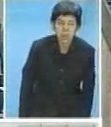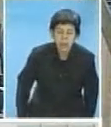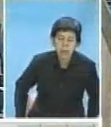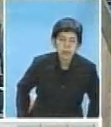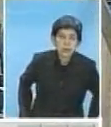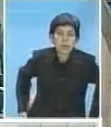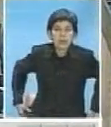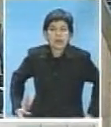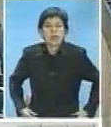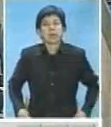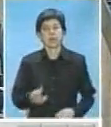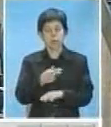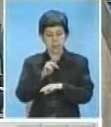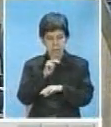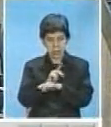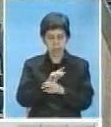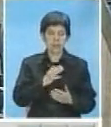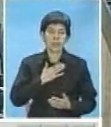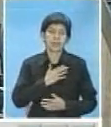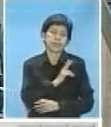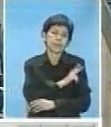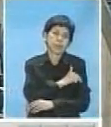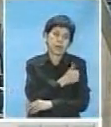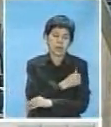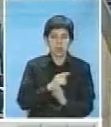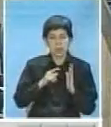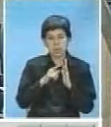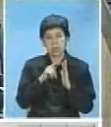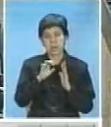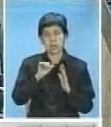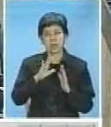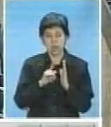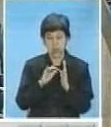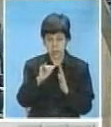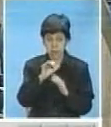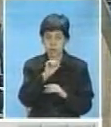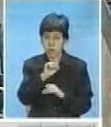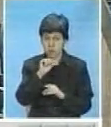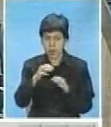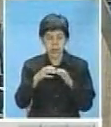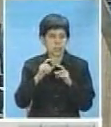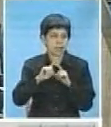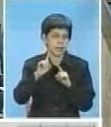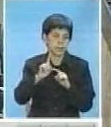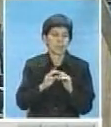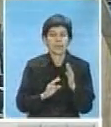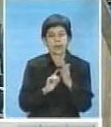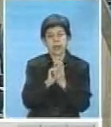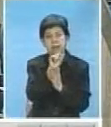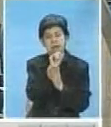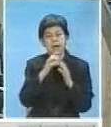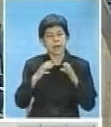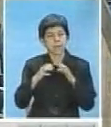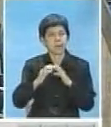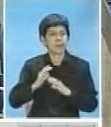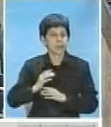กราบเรียนท่านประธานที่เคารพกับผมนายแพทย์เทียนชัยสุวรรณเพ็ญสมาชิกสภาผู้แทนราษฎรเขต1จังหวัดตากพรรคประช